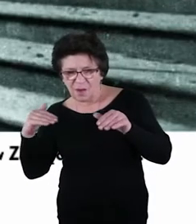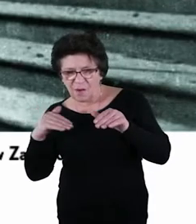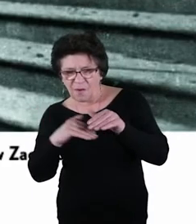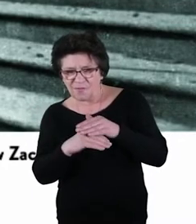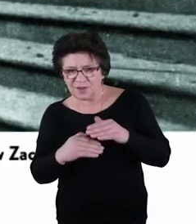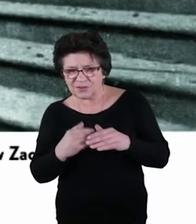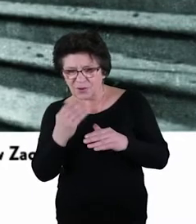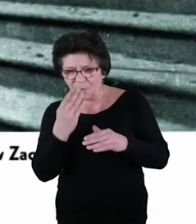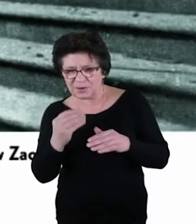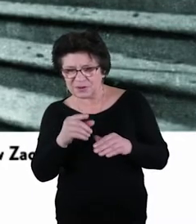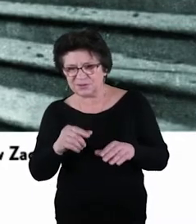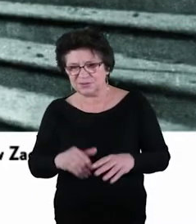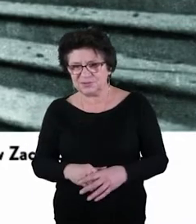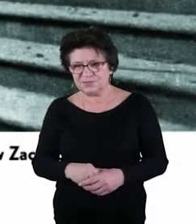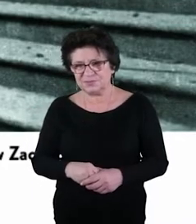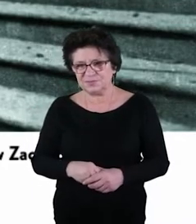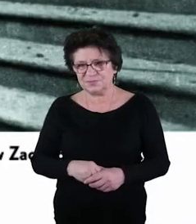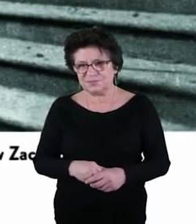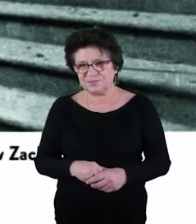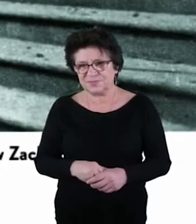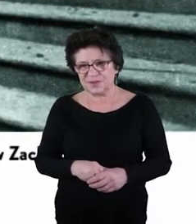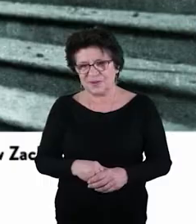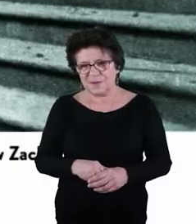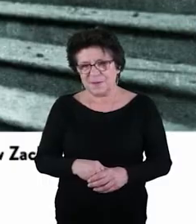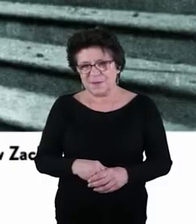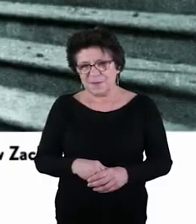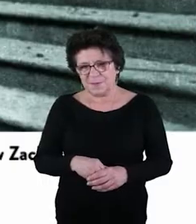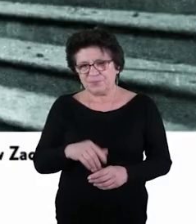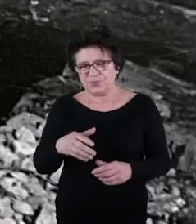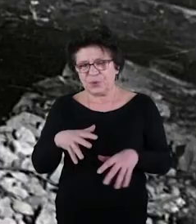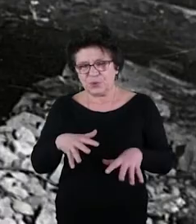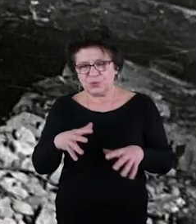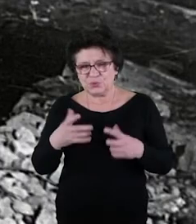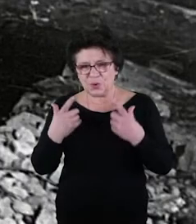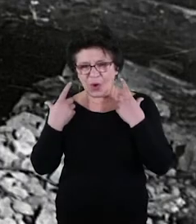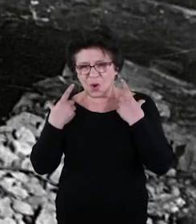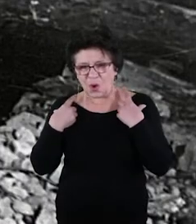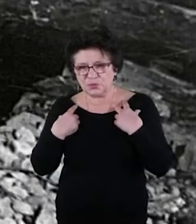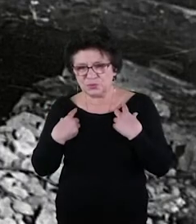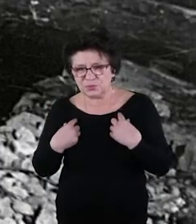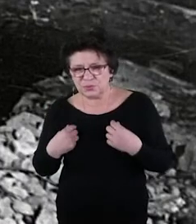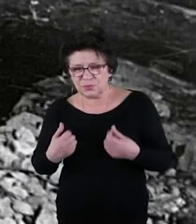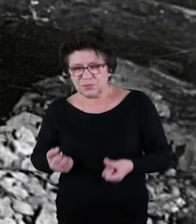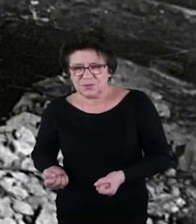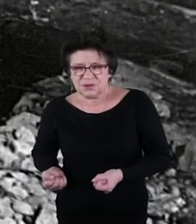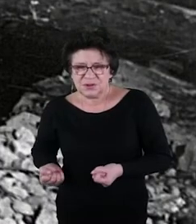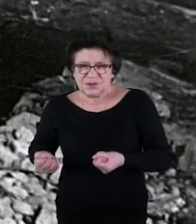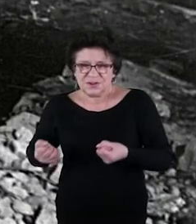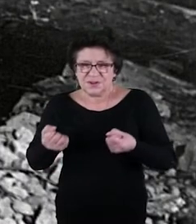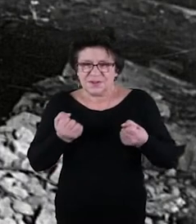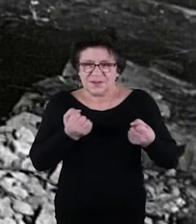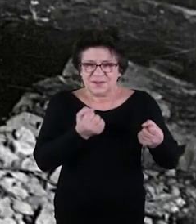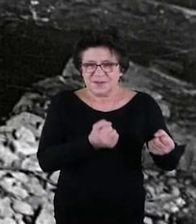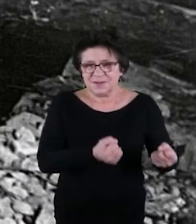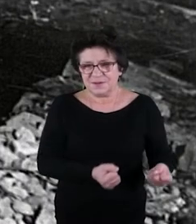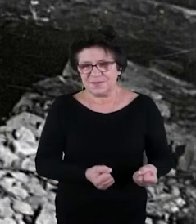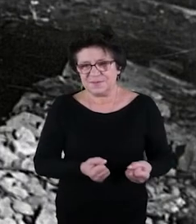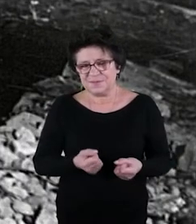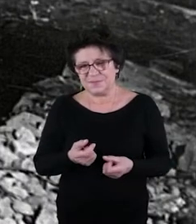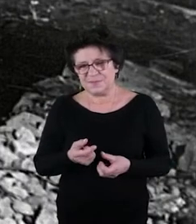tym Londynie to takie warunki kiedy wiele osób może go przyciągać i